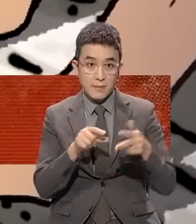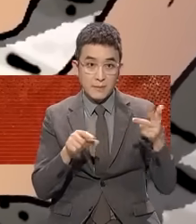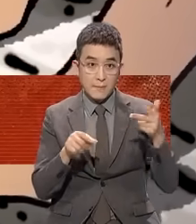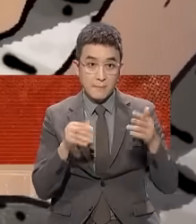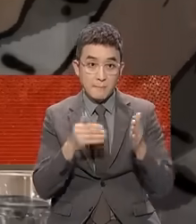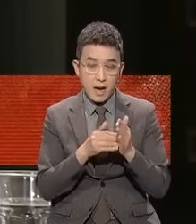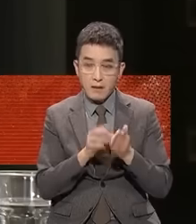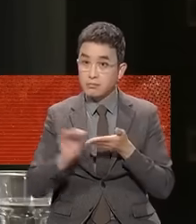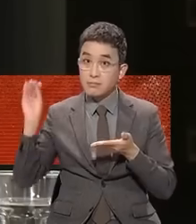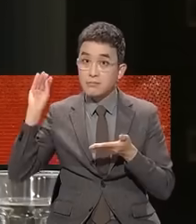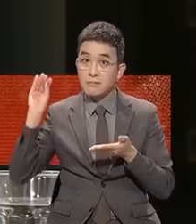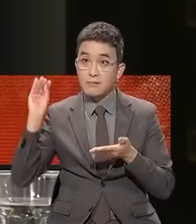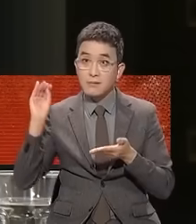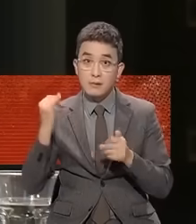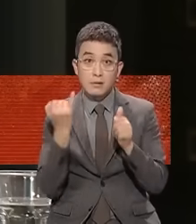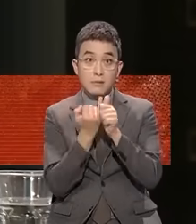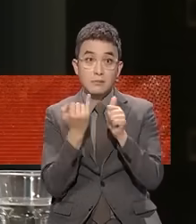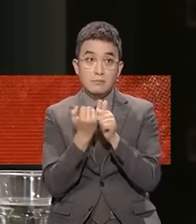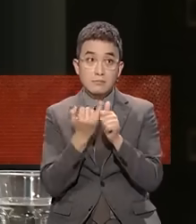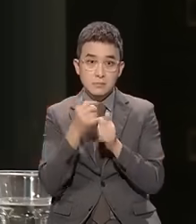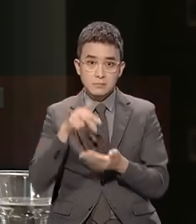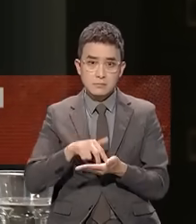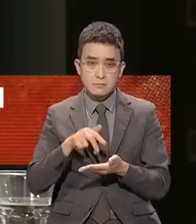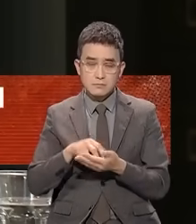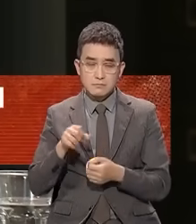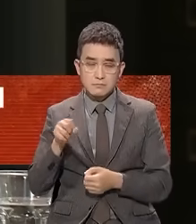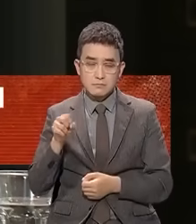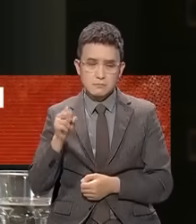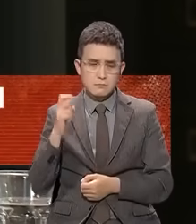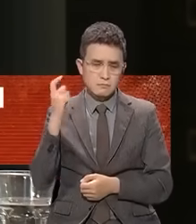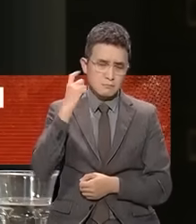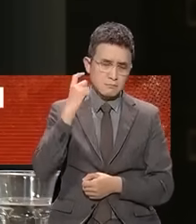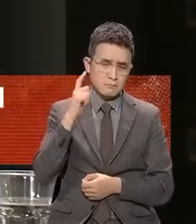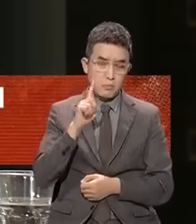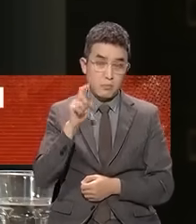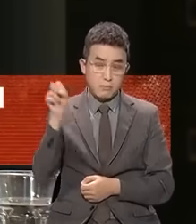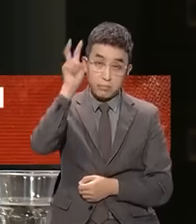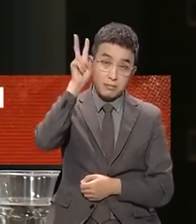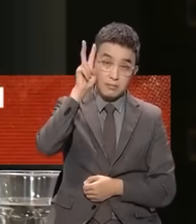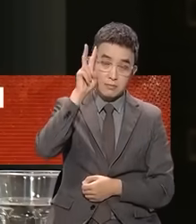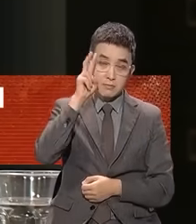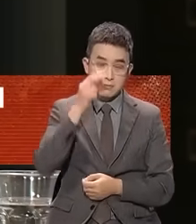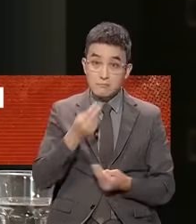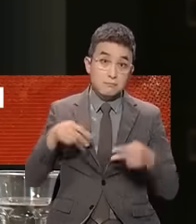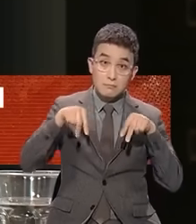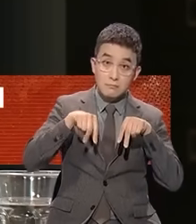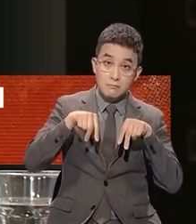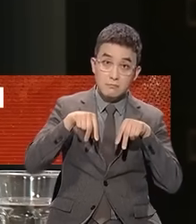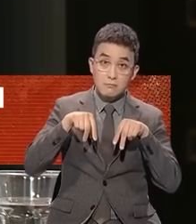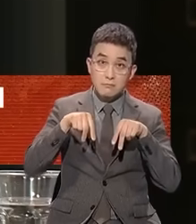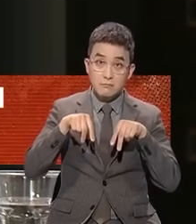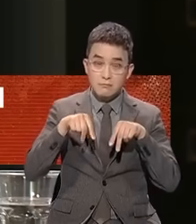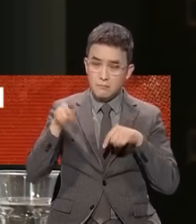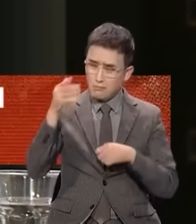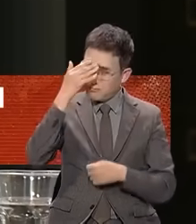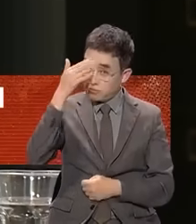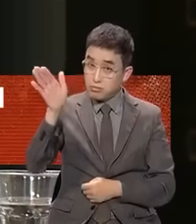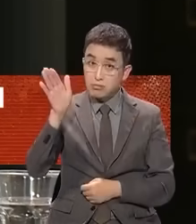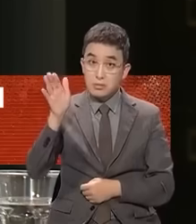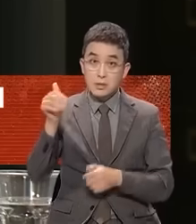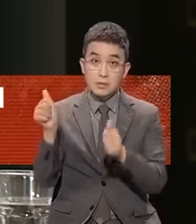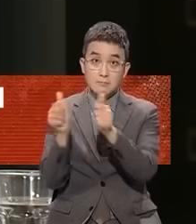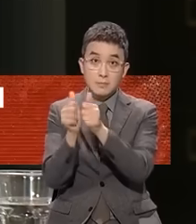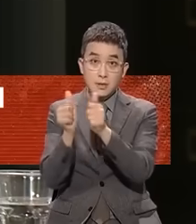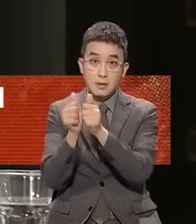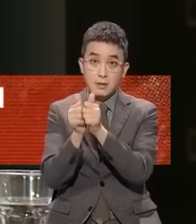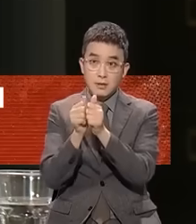이 부부는 자다가 인기척이 나서 탁 일어났는데 그 남성과 처음 보는, 일면식도 없던